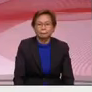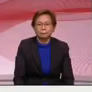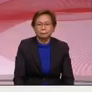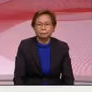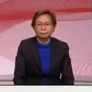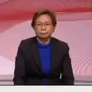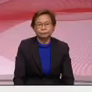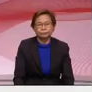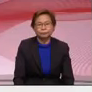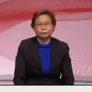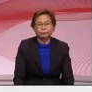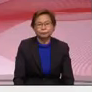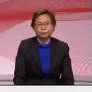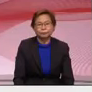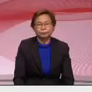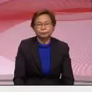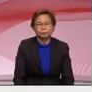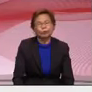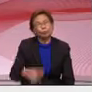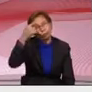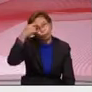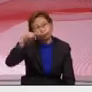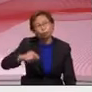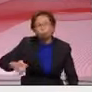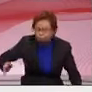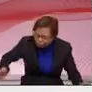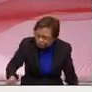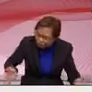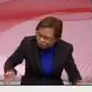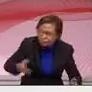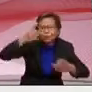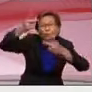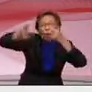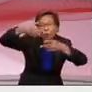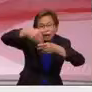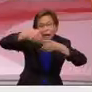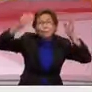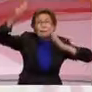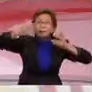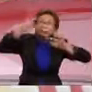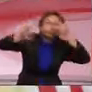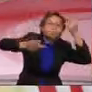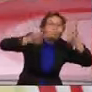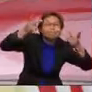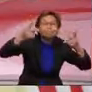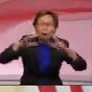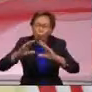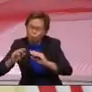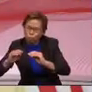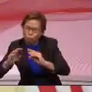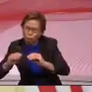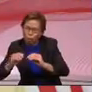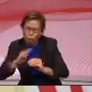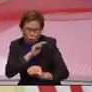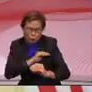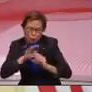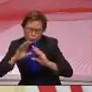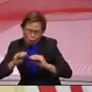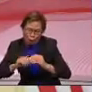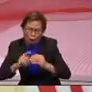Bagi menggalakkan industri pelancongan domestik, mesyuarat khas menteri-menteri